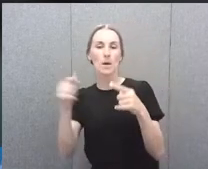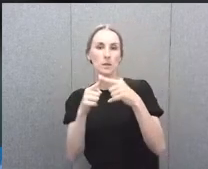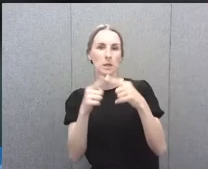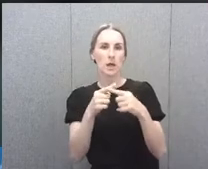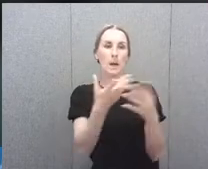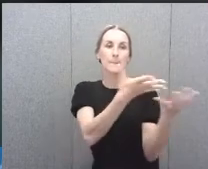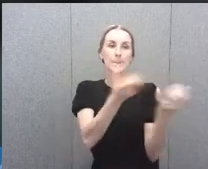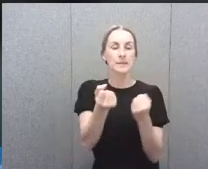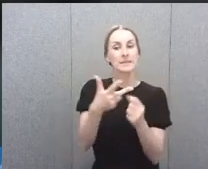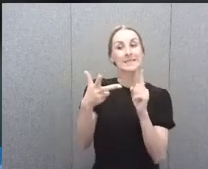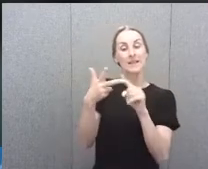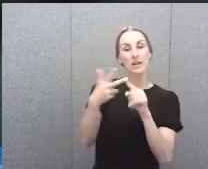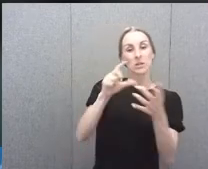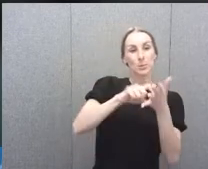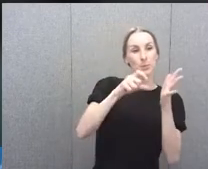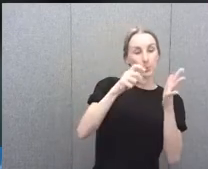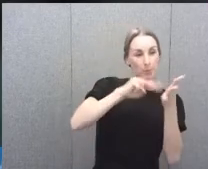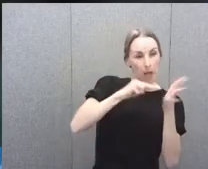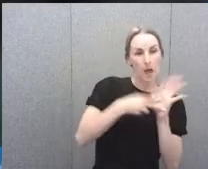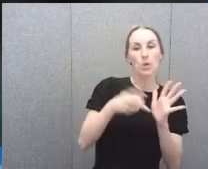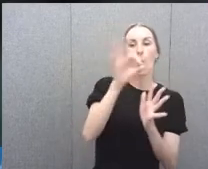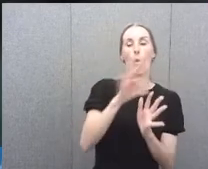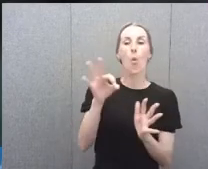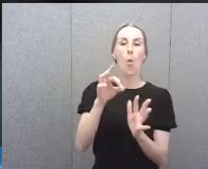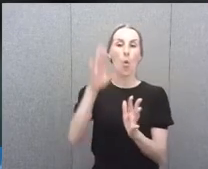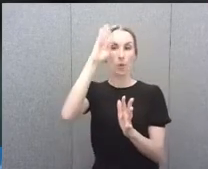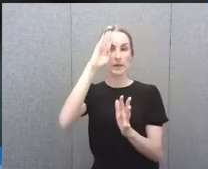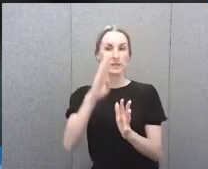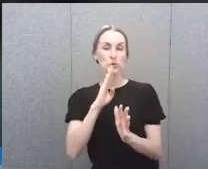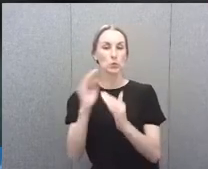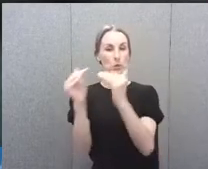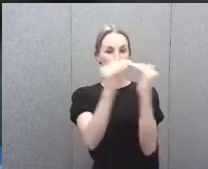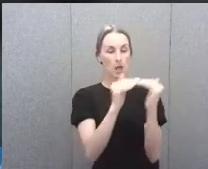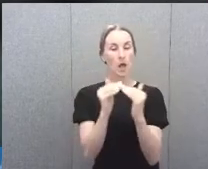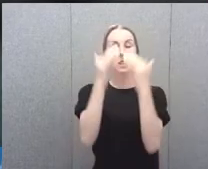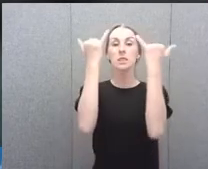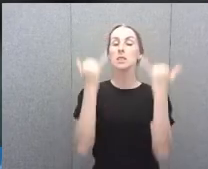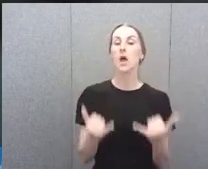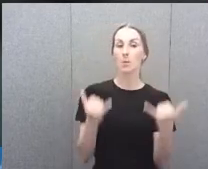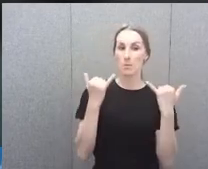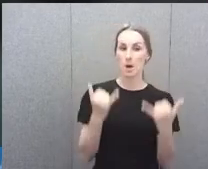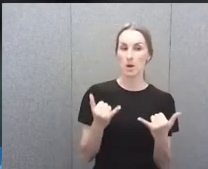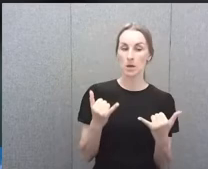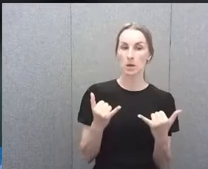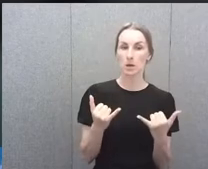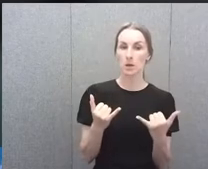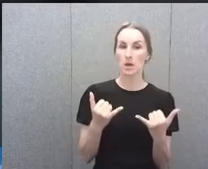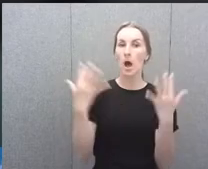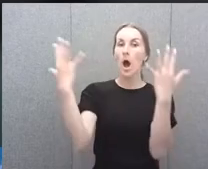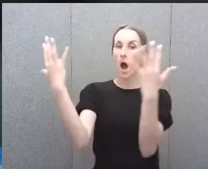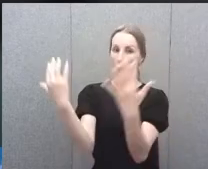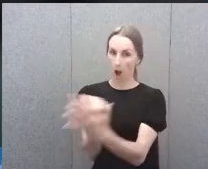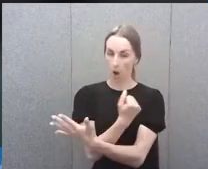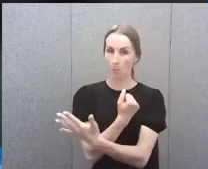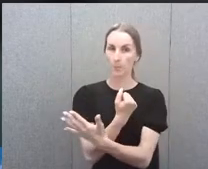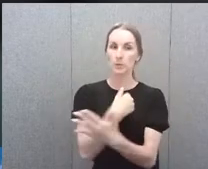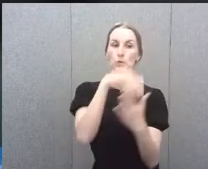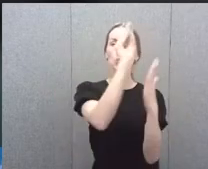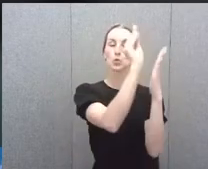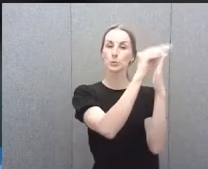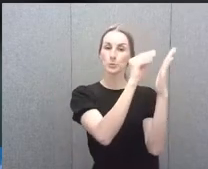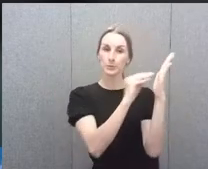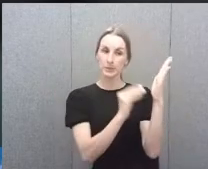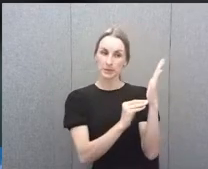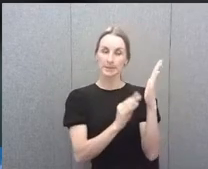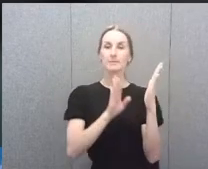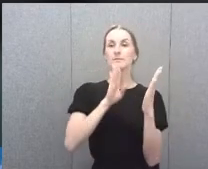что подтвердила третий план действий по гендерному вопросу. И вот